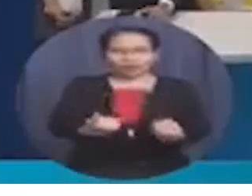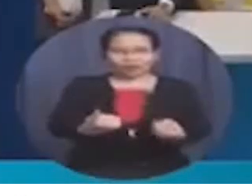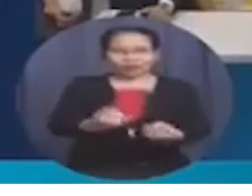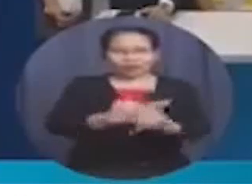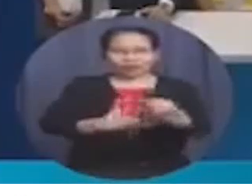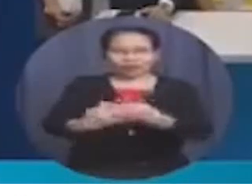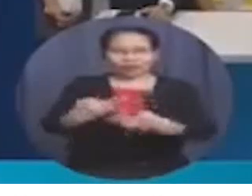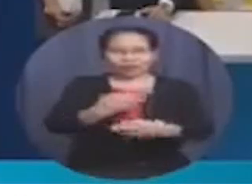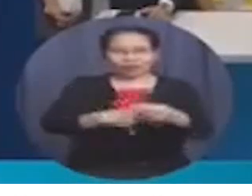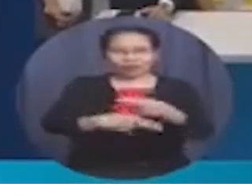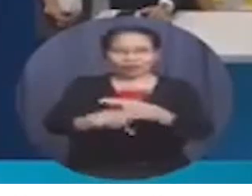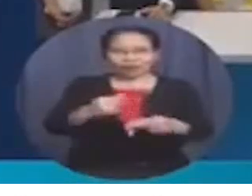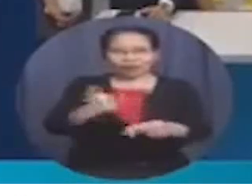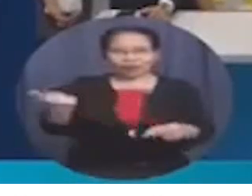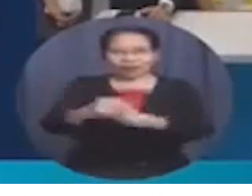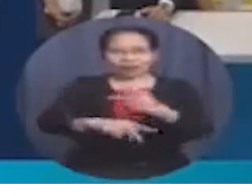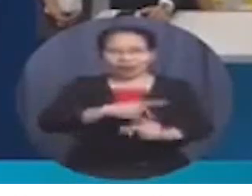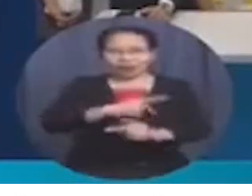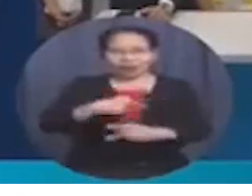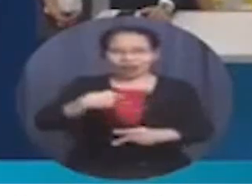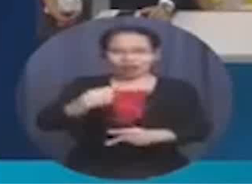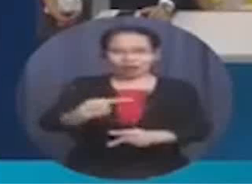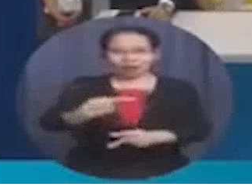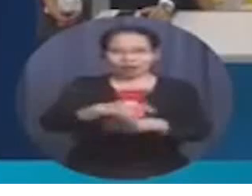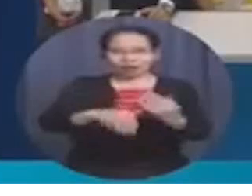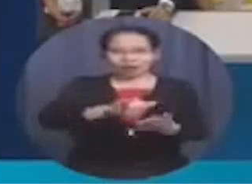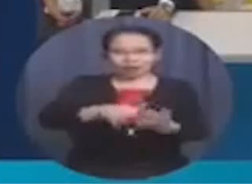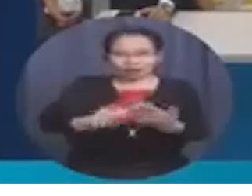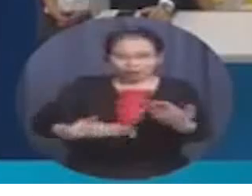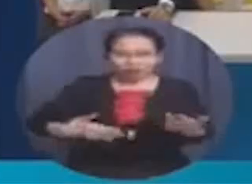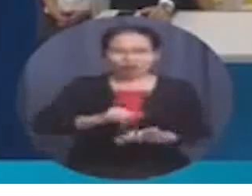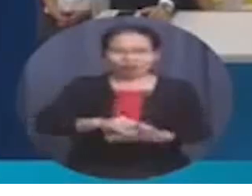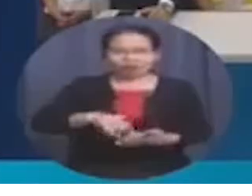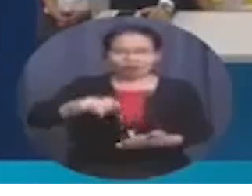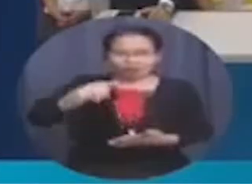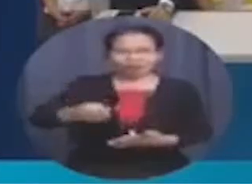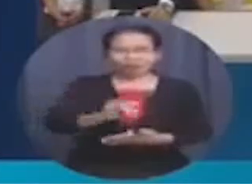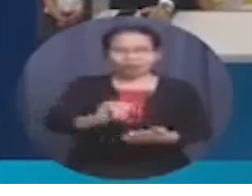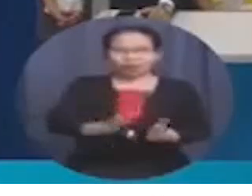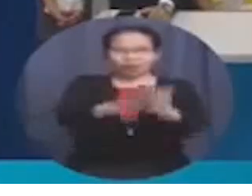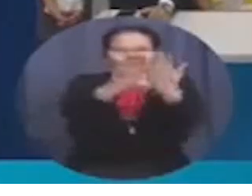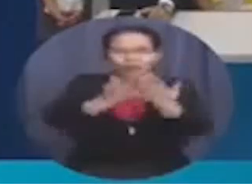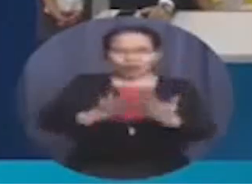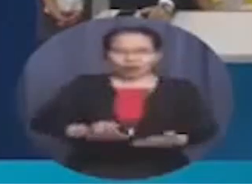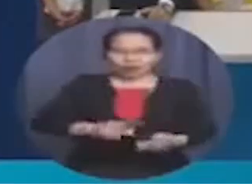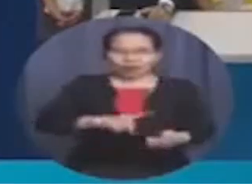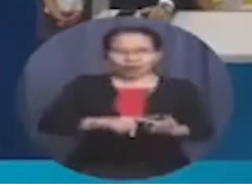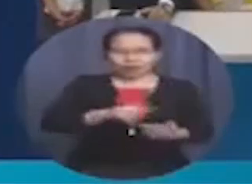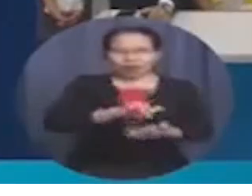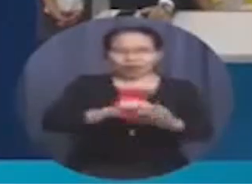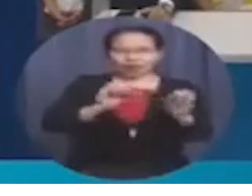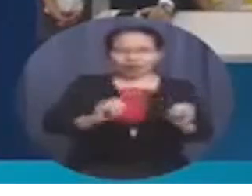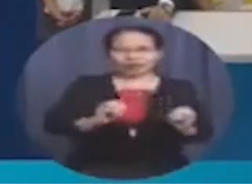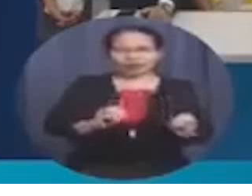may paa, may paa. Kung ano-ano yung sinabi na yun, ano? Eh, yun ang maituturo sa'yo ng